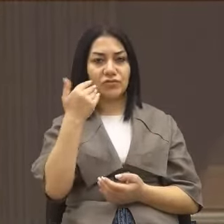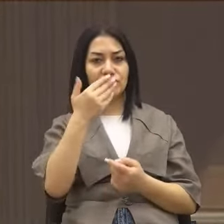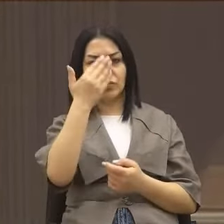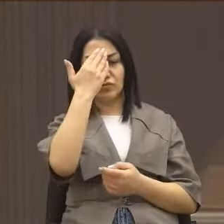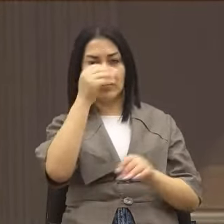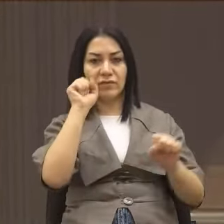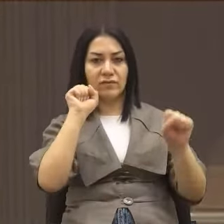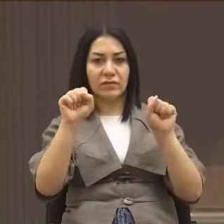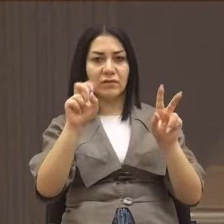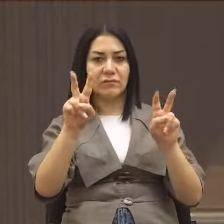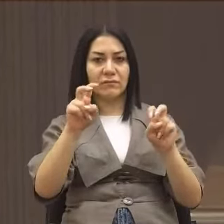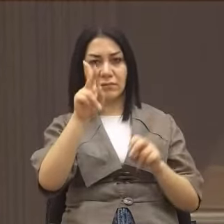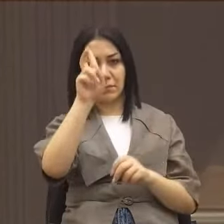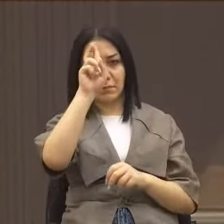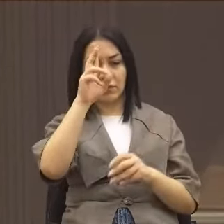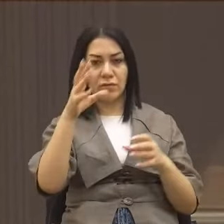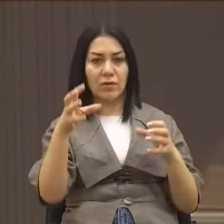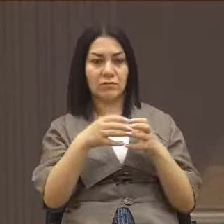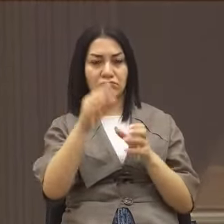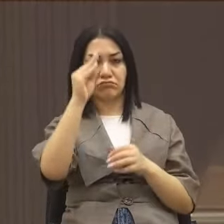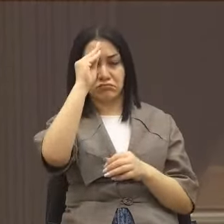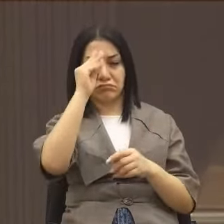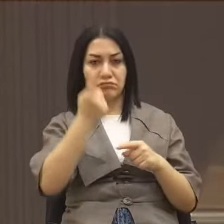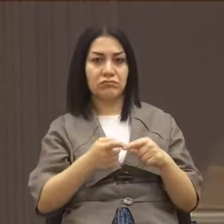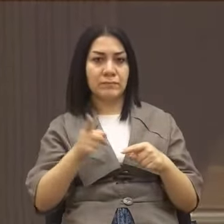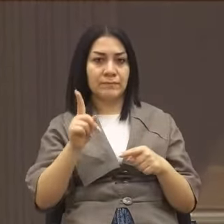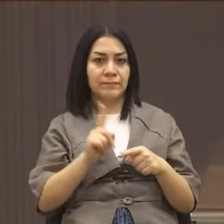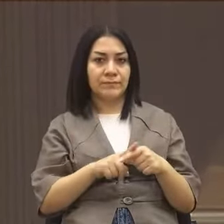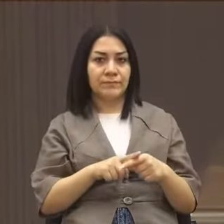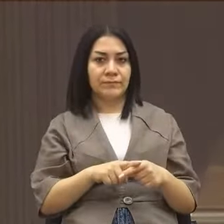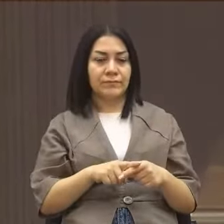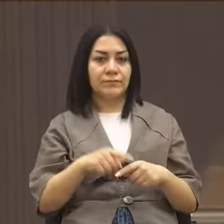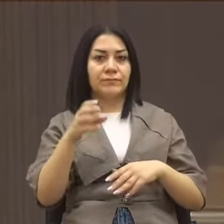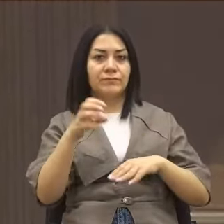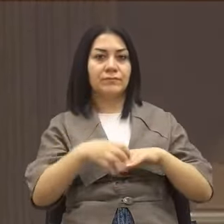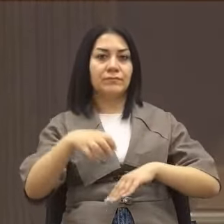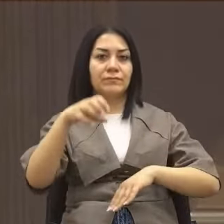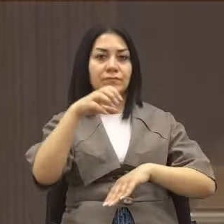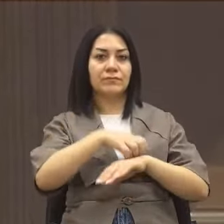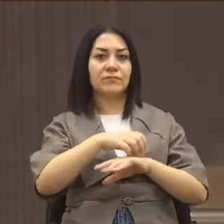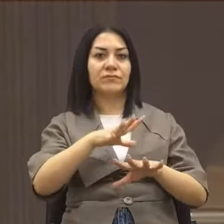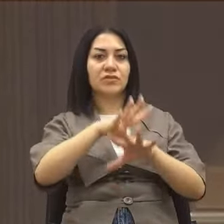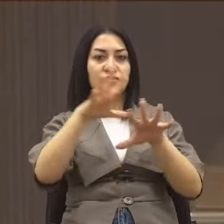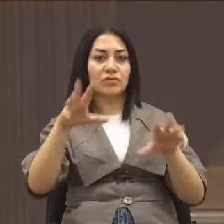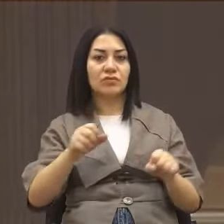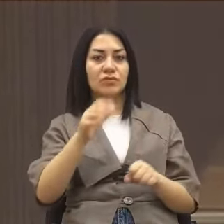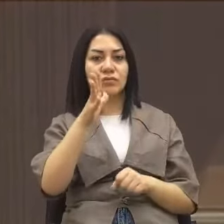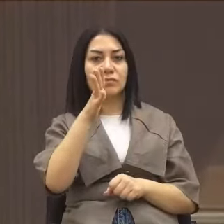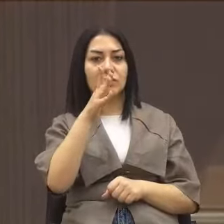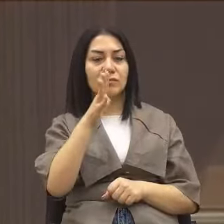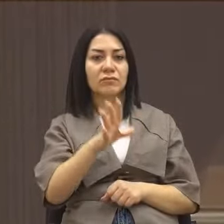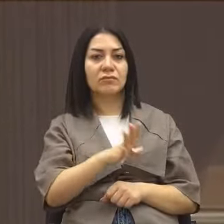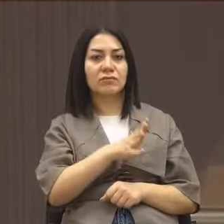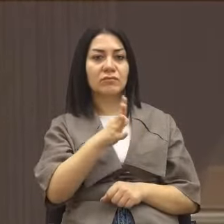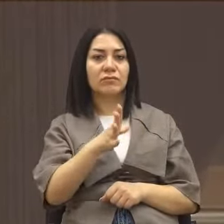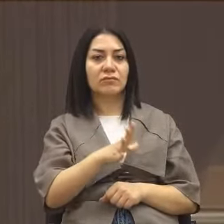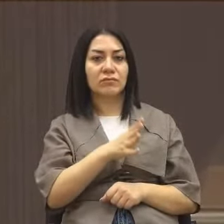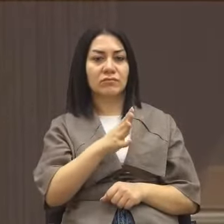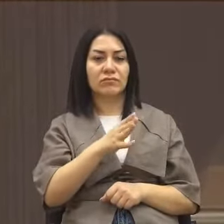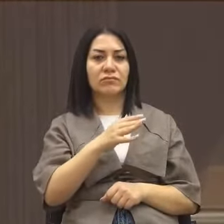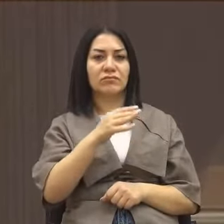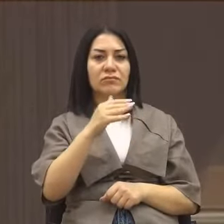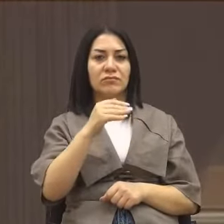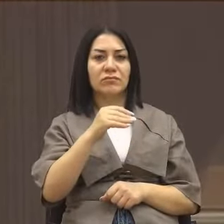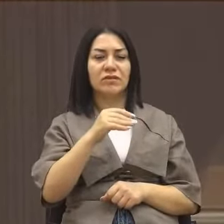եւ կազմակերպություններ։ Եվ չնայած խորհրդային բռնազավթման տարիների հակաքաղաքակրթական